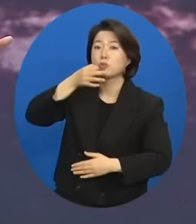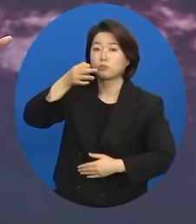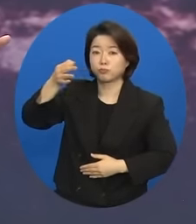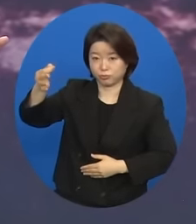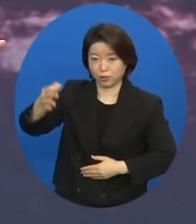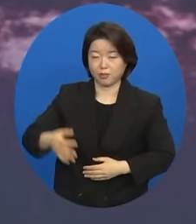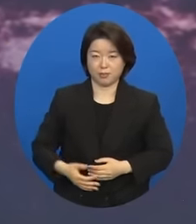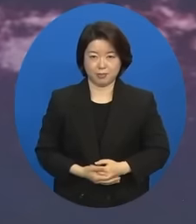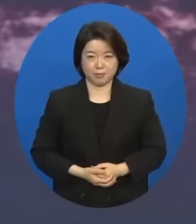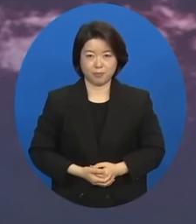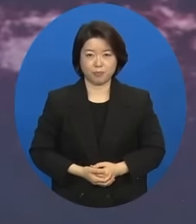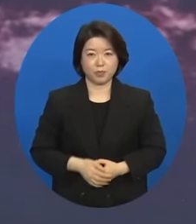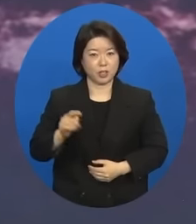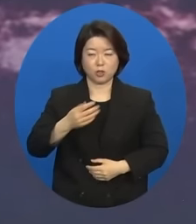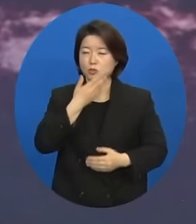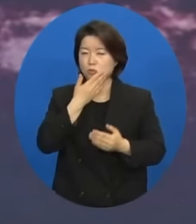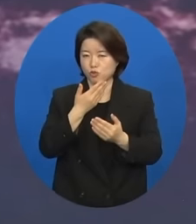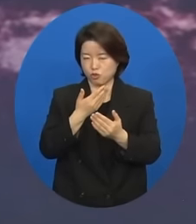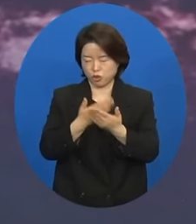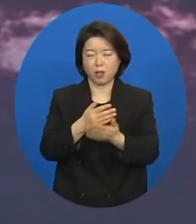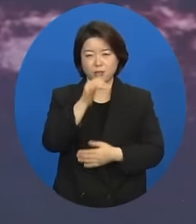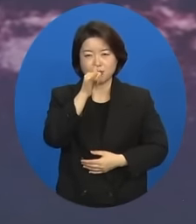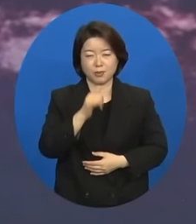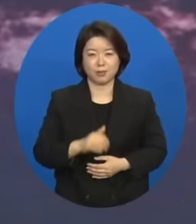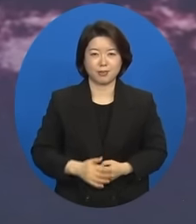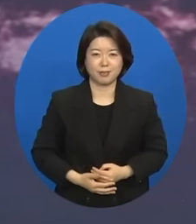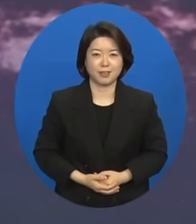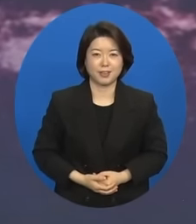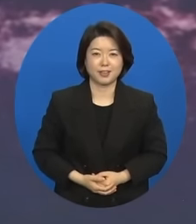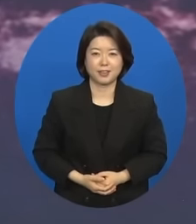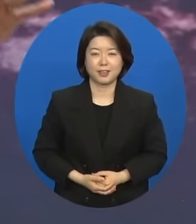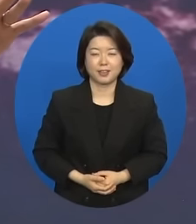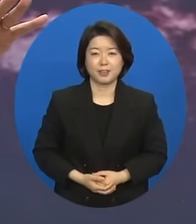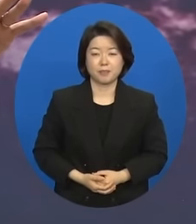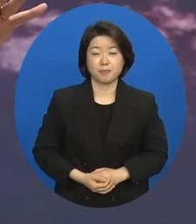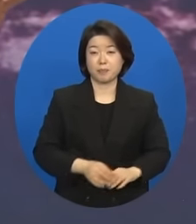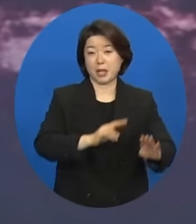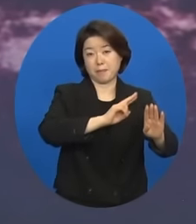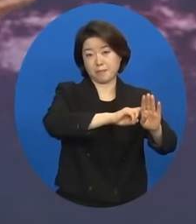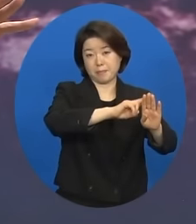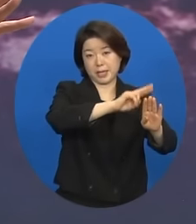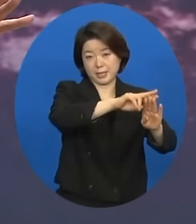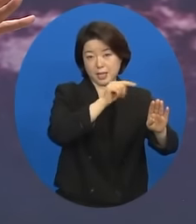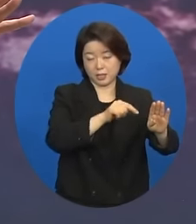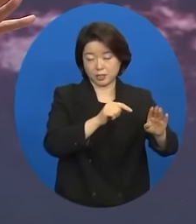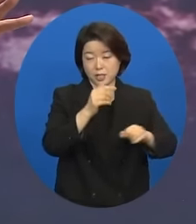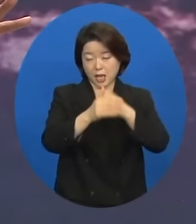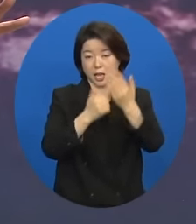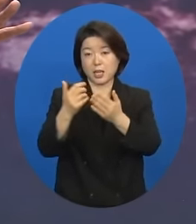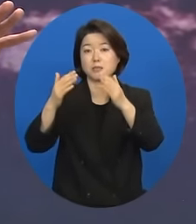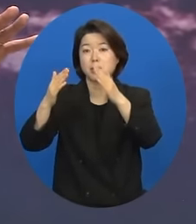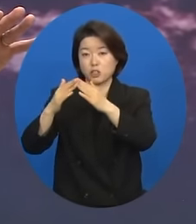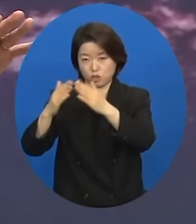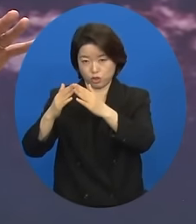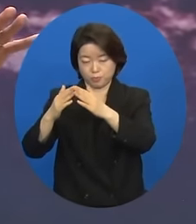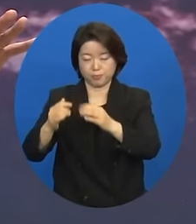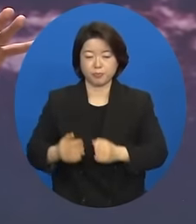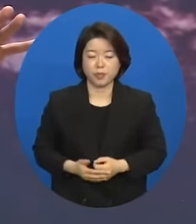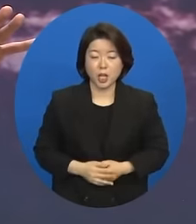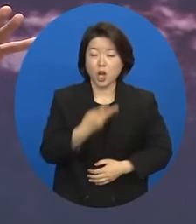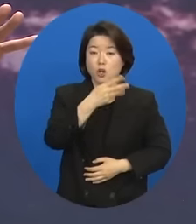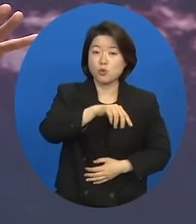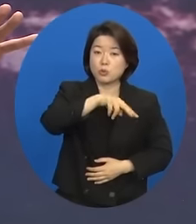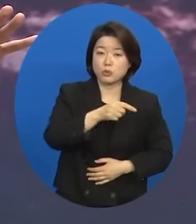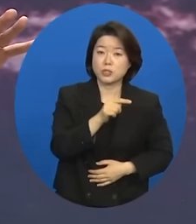오늘 중요한 떤 포인트가 나옵니다 베델은 하나님의 집이고 루스는 무슨